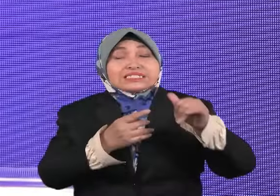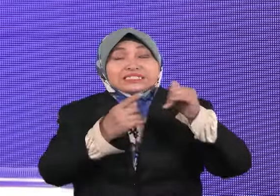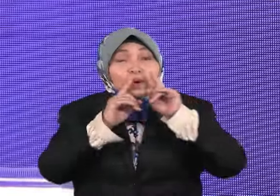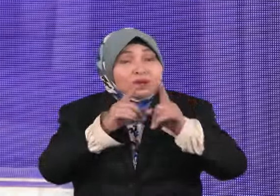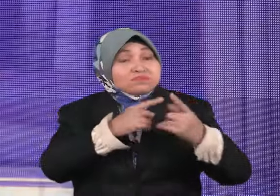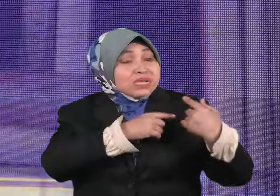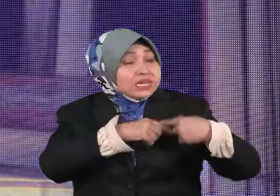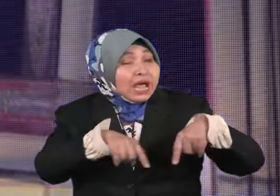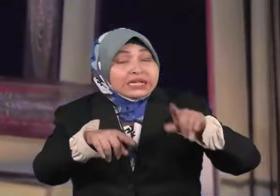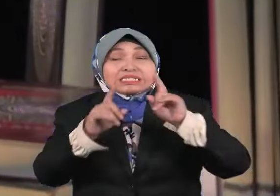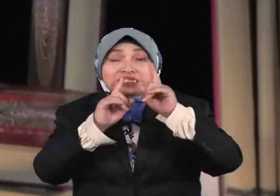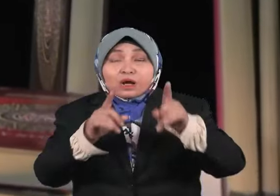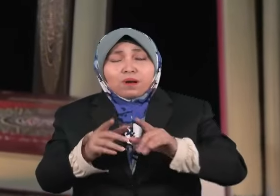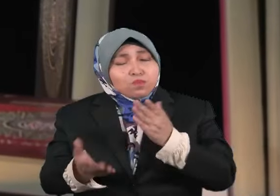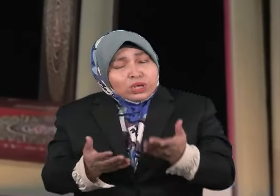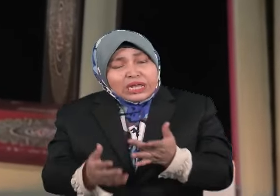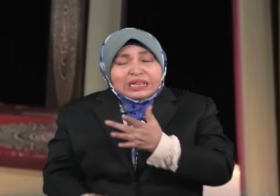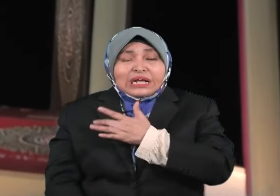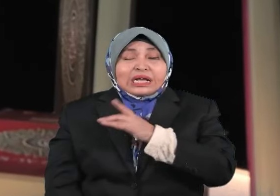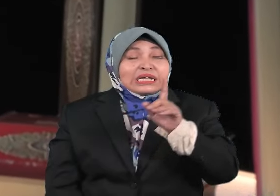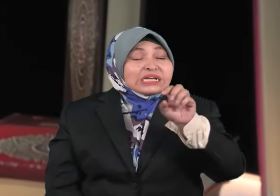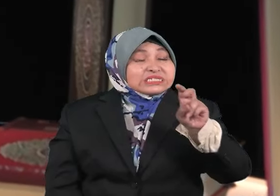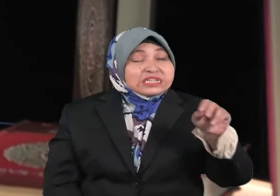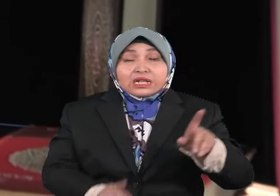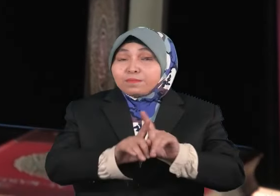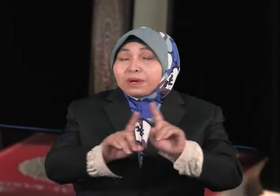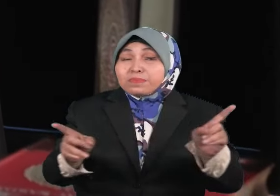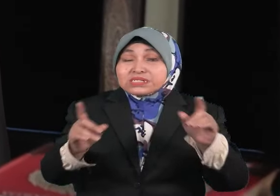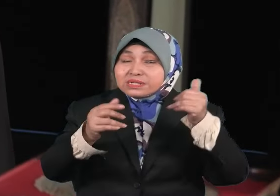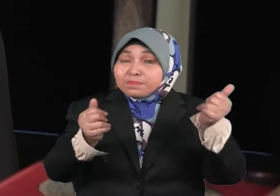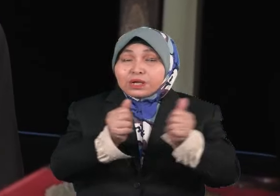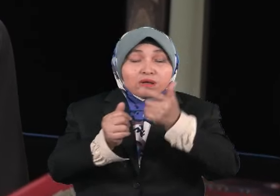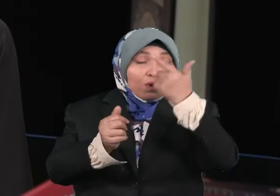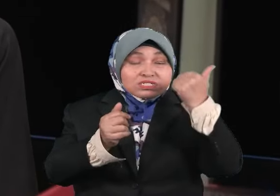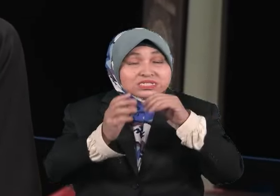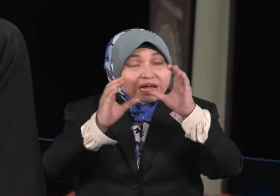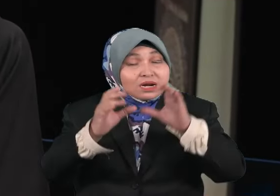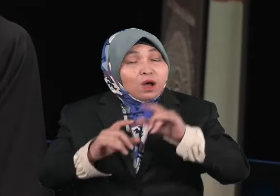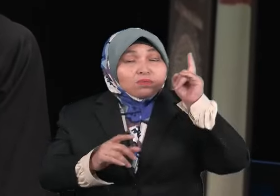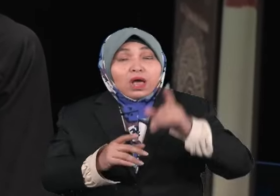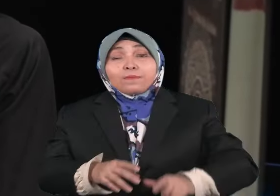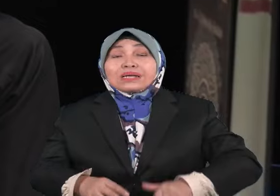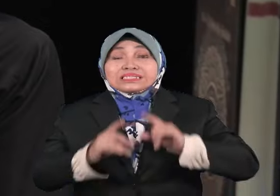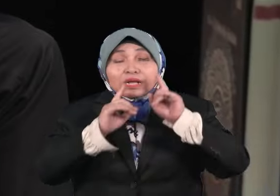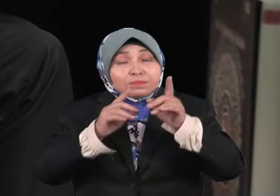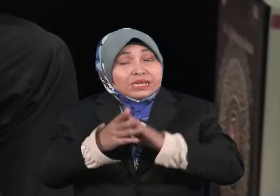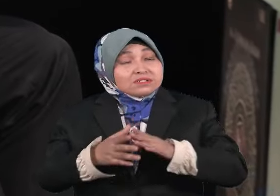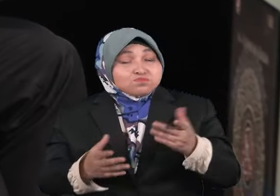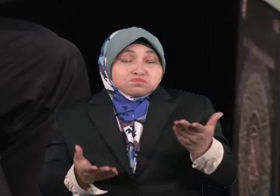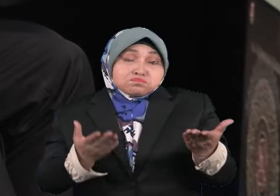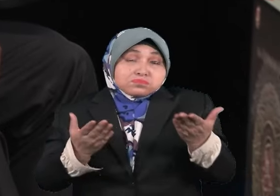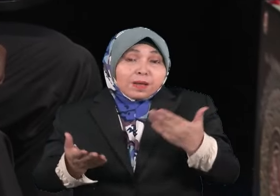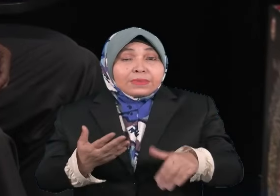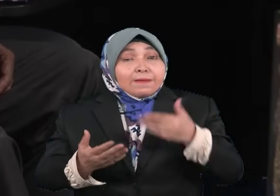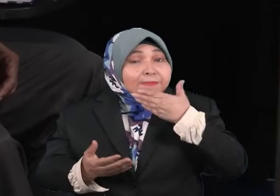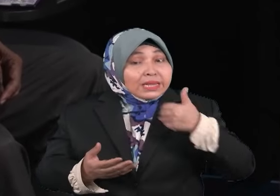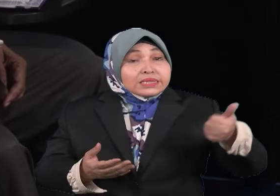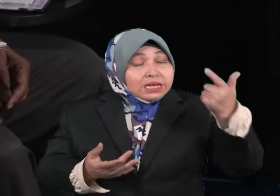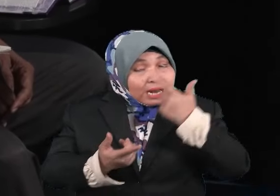Allah, cuma mungkin dia punya kesannya itu berbeza-beza Ustaz ya, pasal cara Allah menjawab ini sama ada sama baik ataupun lebih baik daripada apa